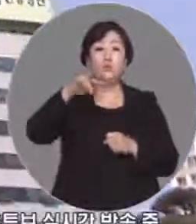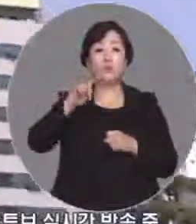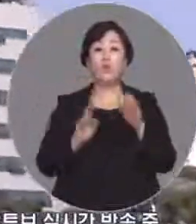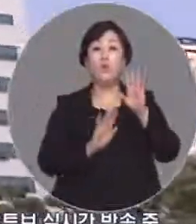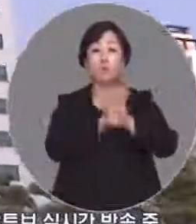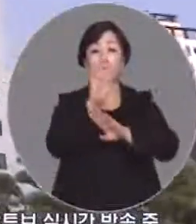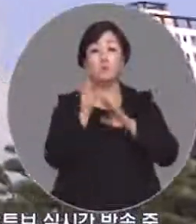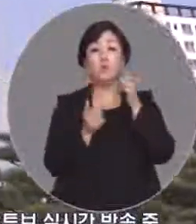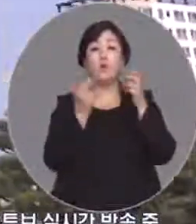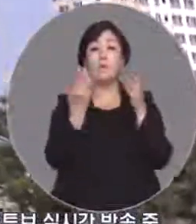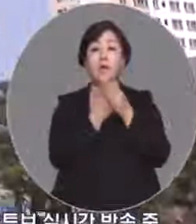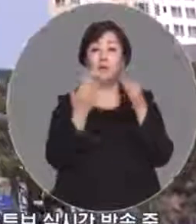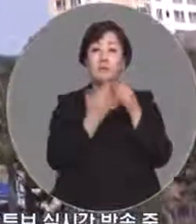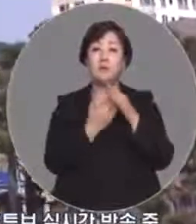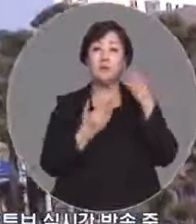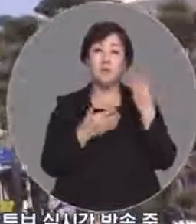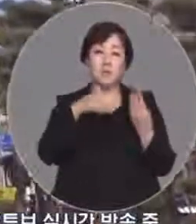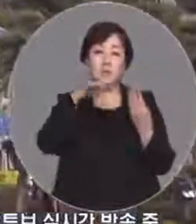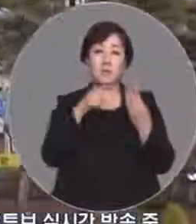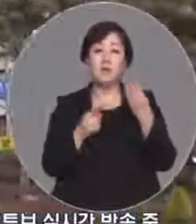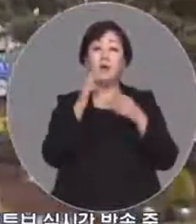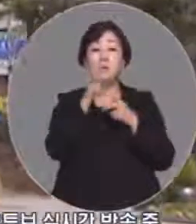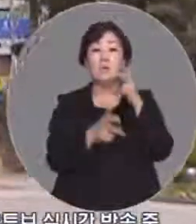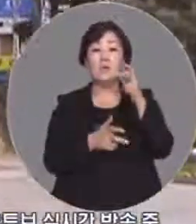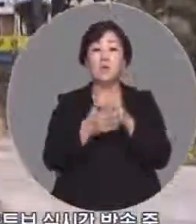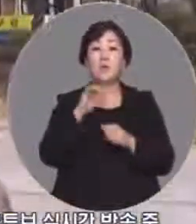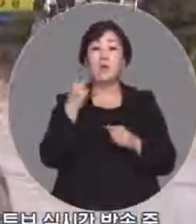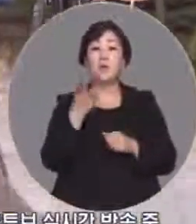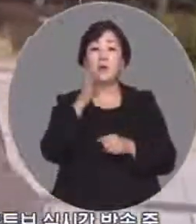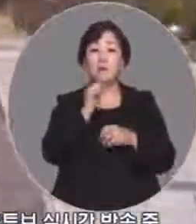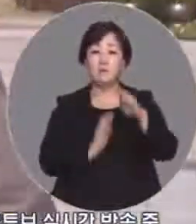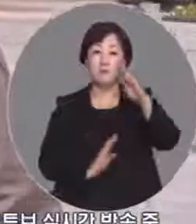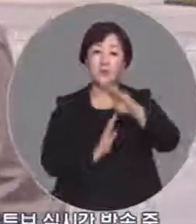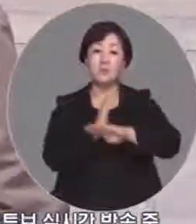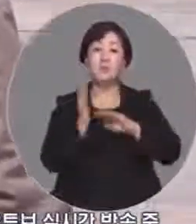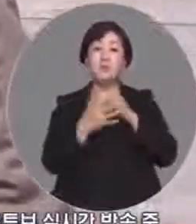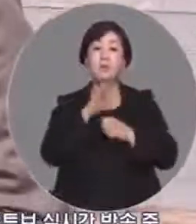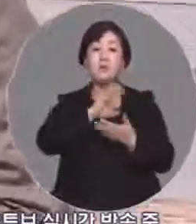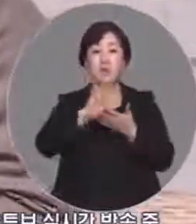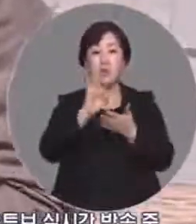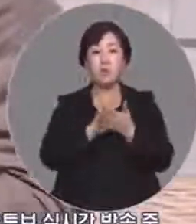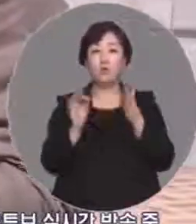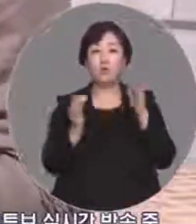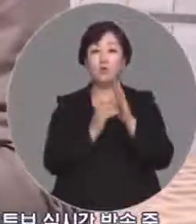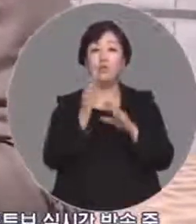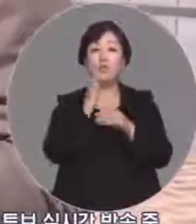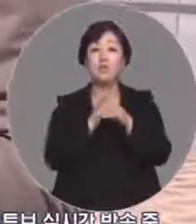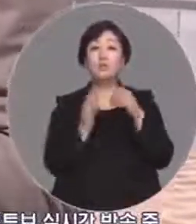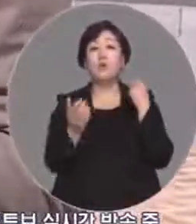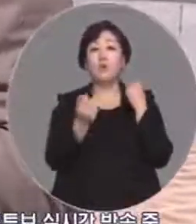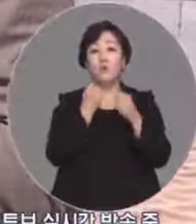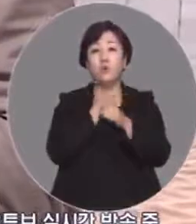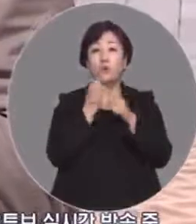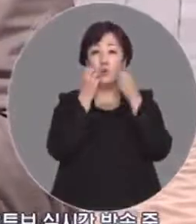해상 풍력 등 온갖 4차 산업에 천문학적인 예산을 투입하고 있지만 제대로 된 혁신 기업